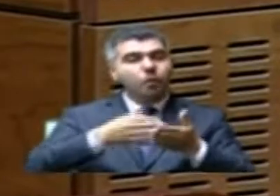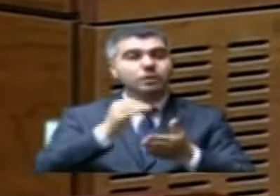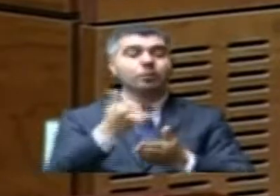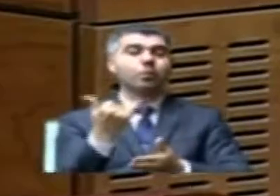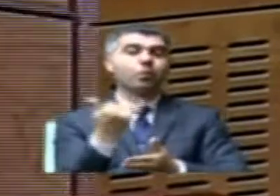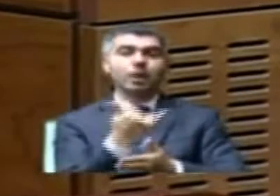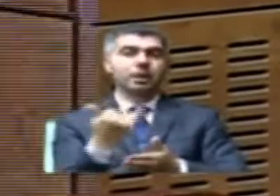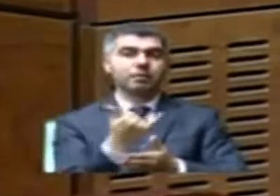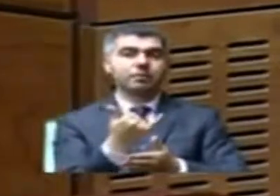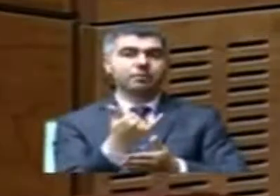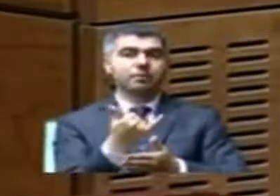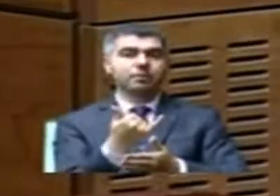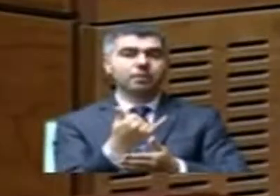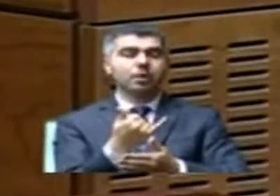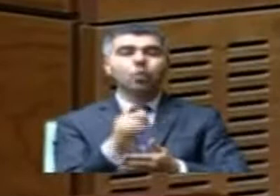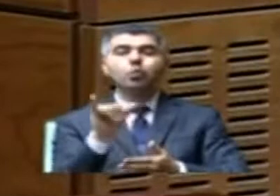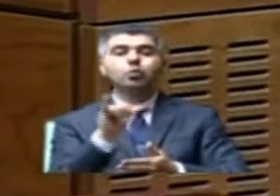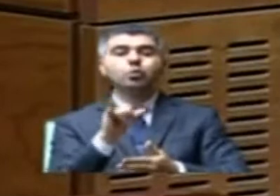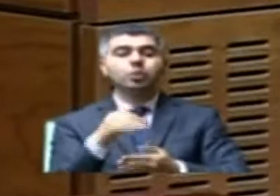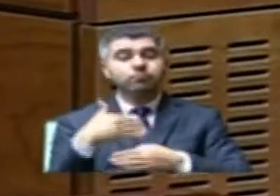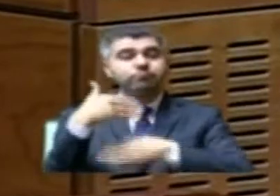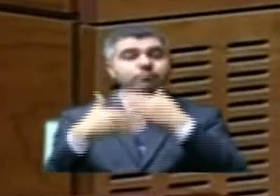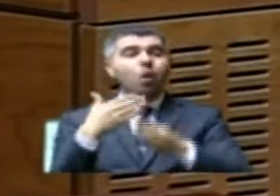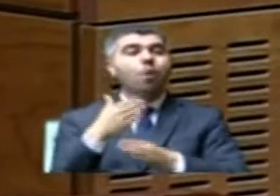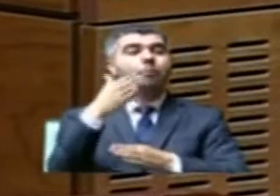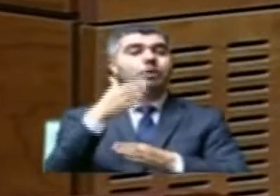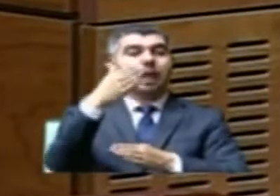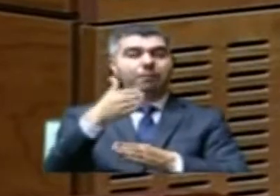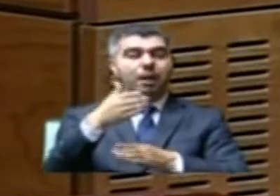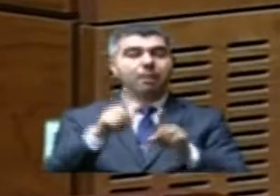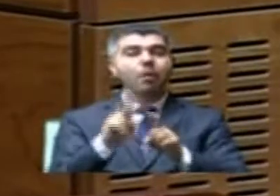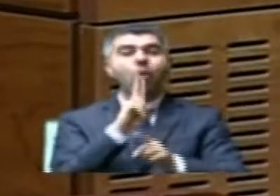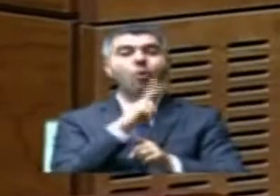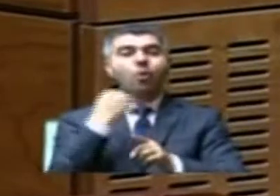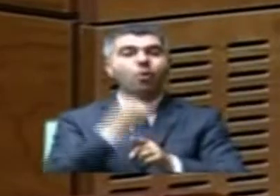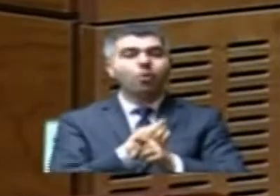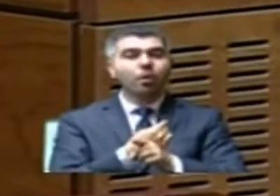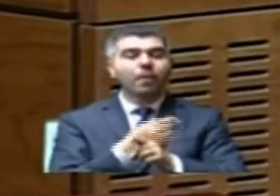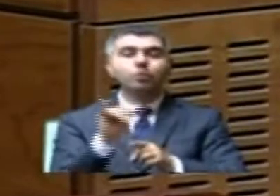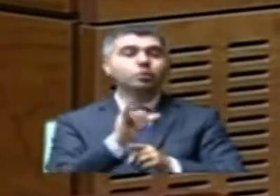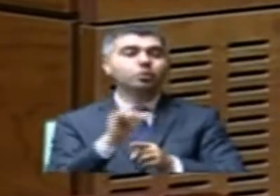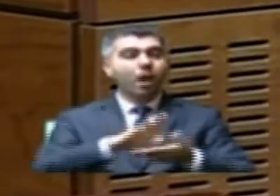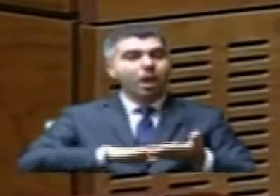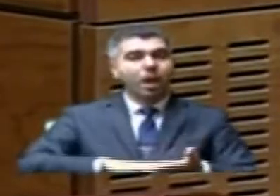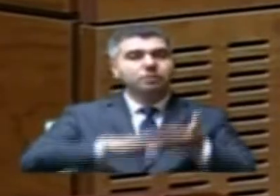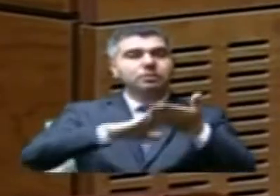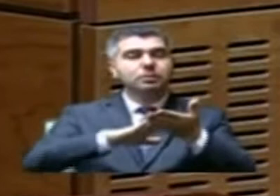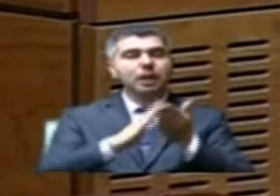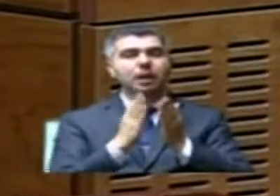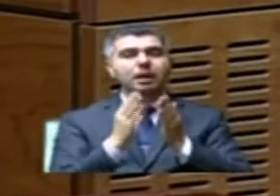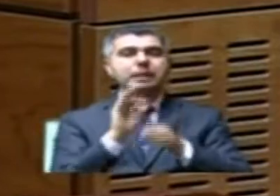للحكومة الحالية كالحكومات السابقة هناك إرادة حقيقية ليكون